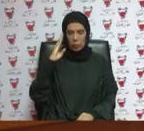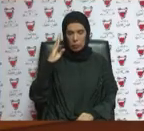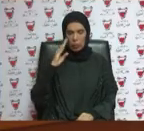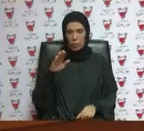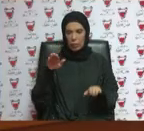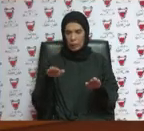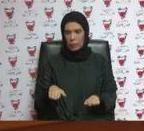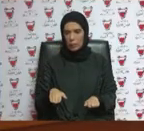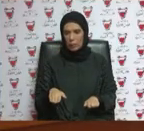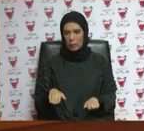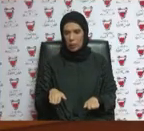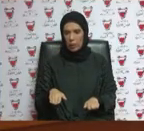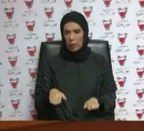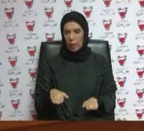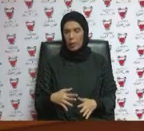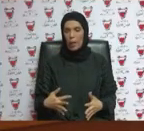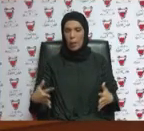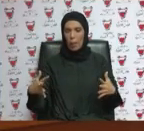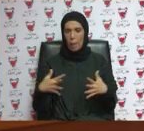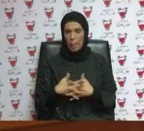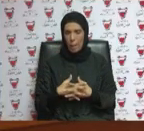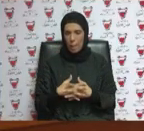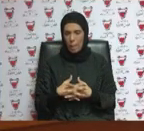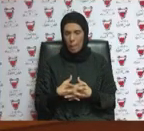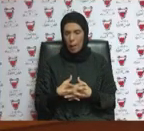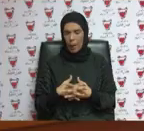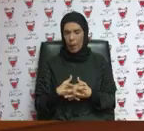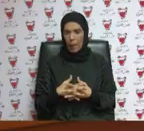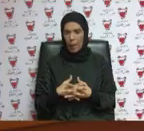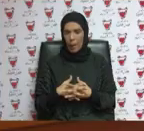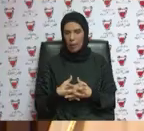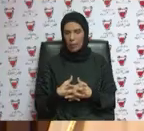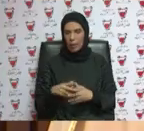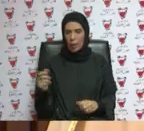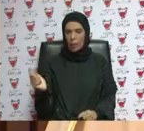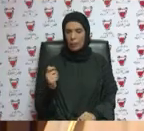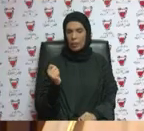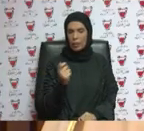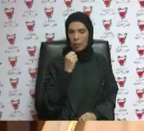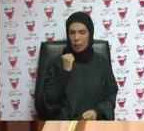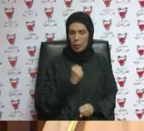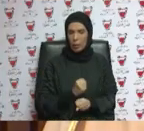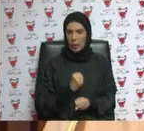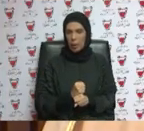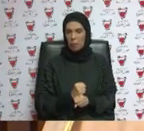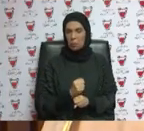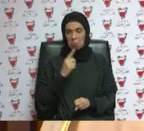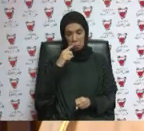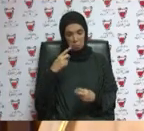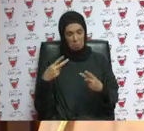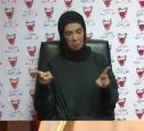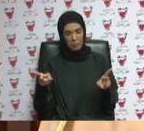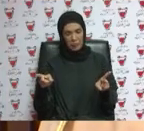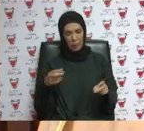مجلسكم الموقر على هذه الشراكة، وودي أشكر مجلسكم الموقر على سرعة تنفيذ وسرعة الاستجابة